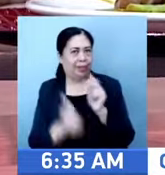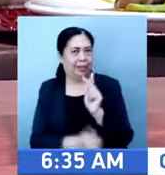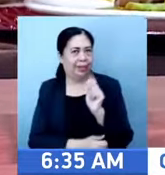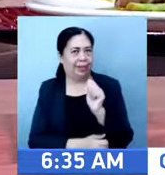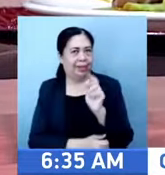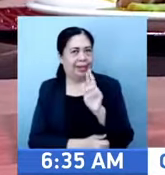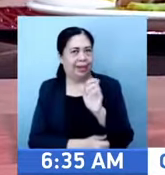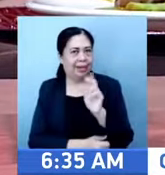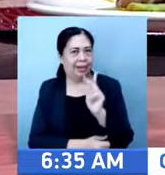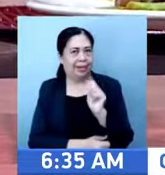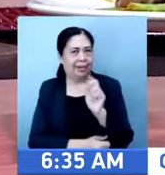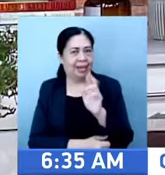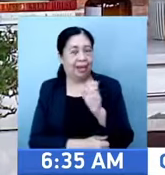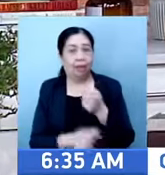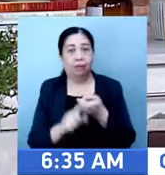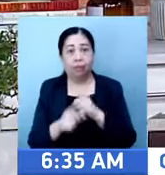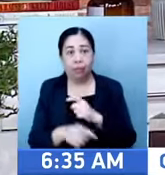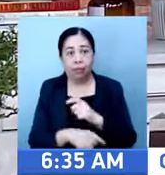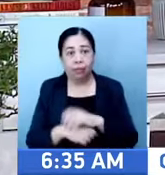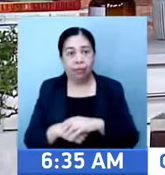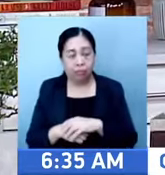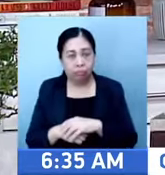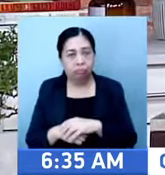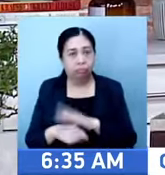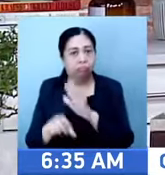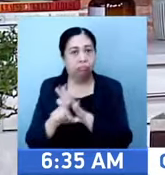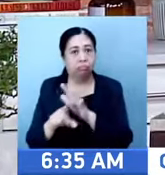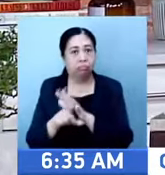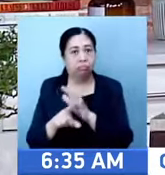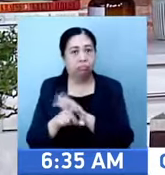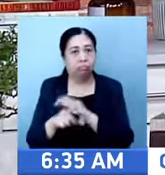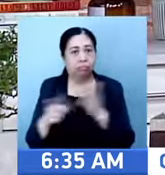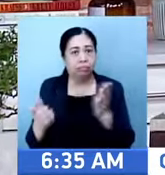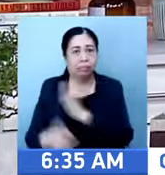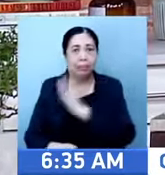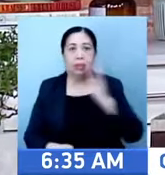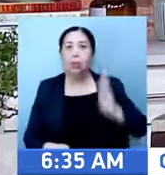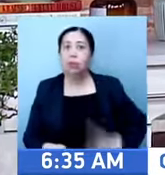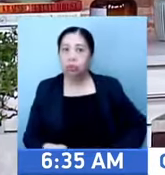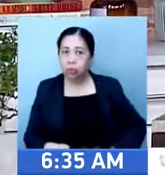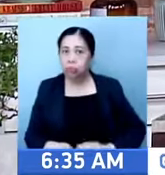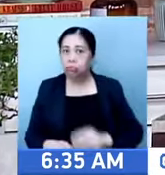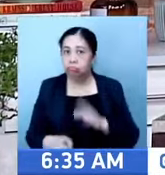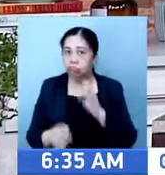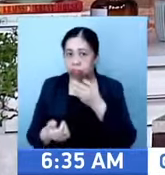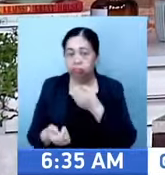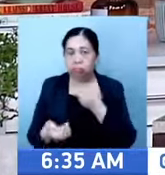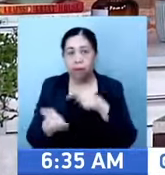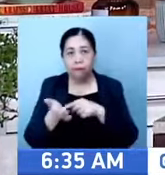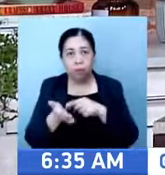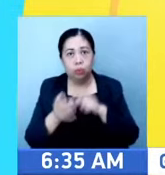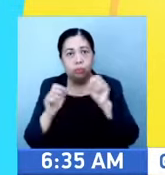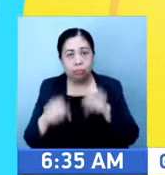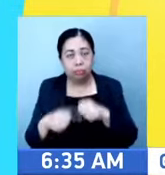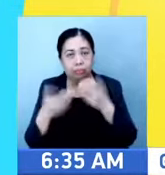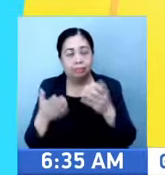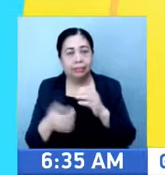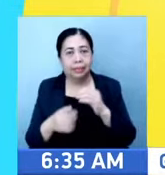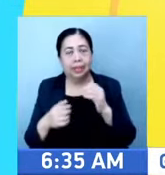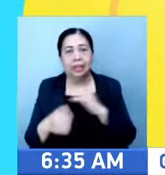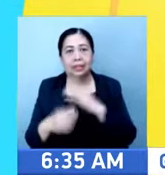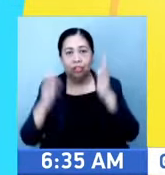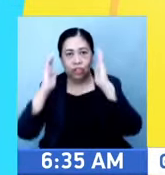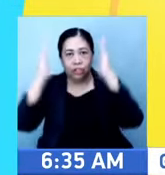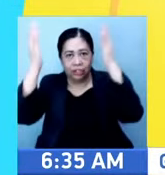sa bagong pinipilang kainan sa Binondo. Yun, sulit nga raw kasi sa presyo. Kaya nandun mismo si Chef JR. Chef, magkano nga ba